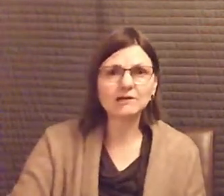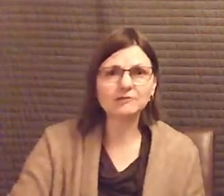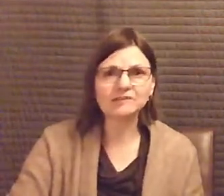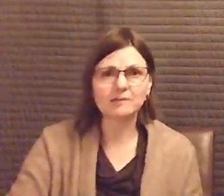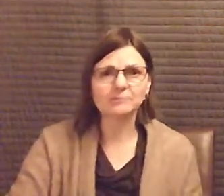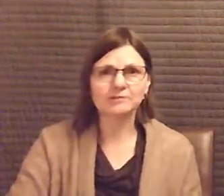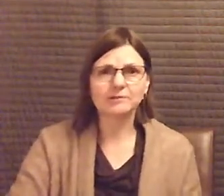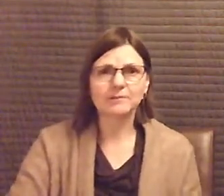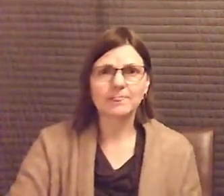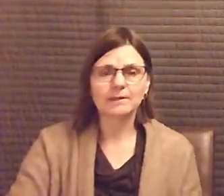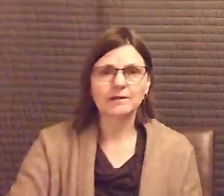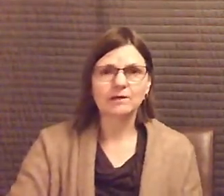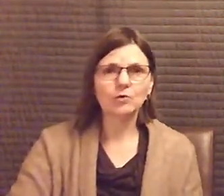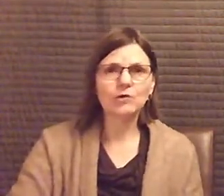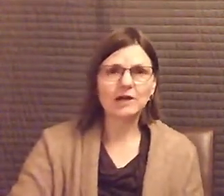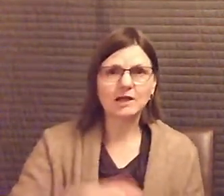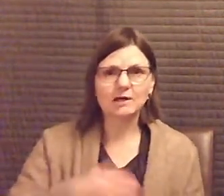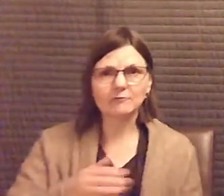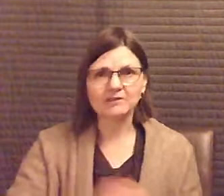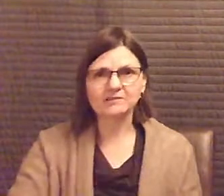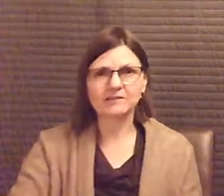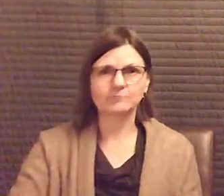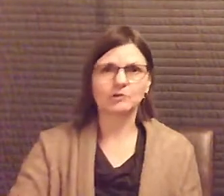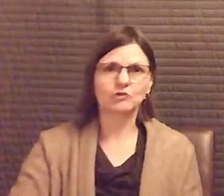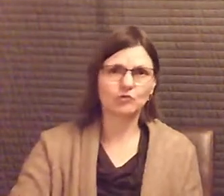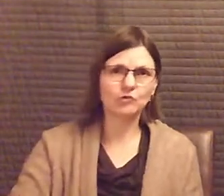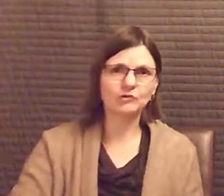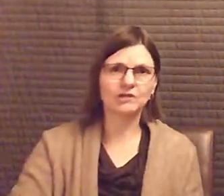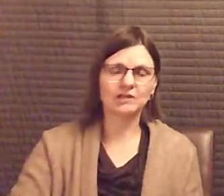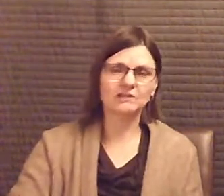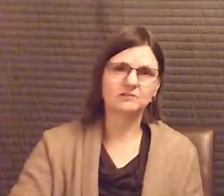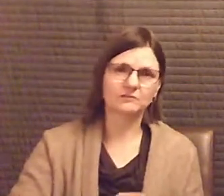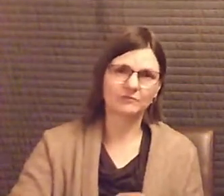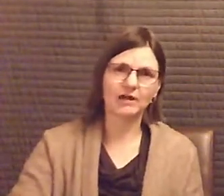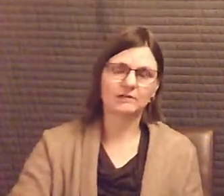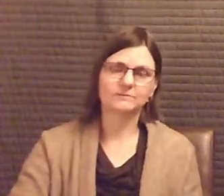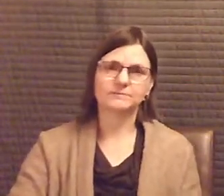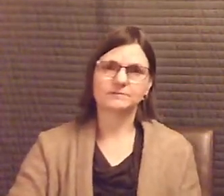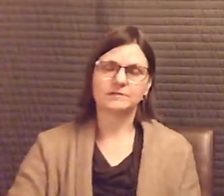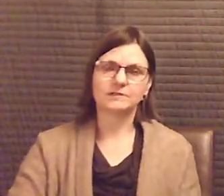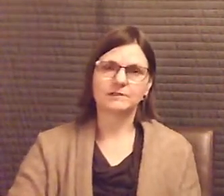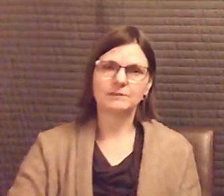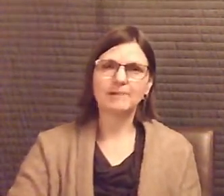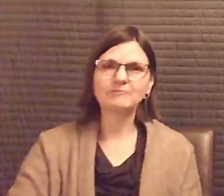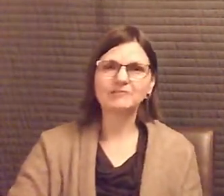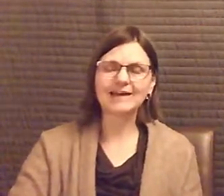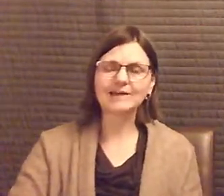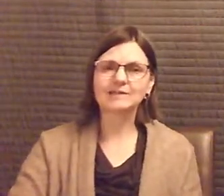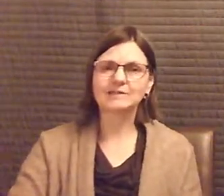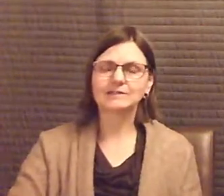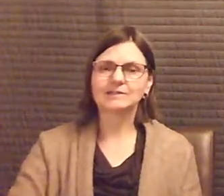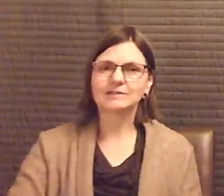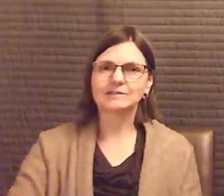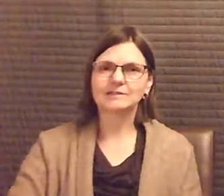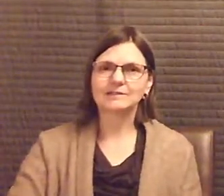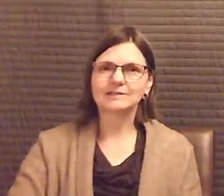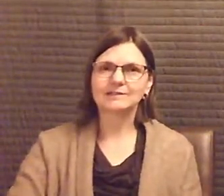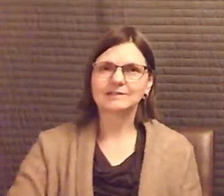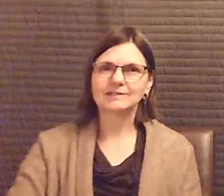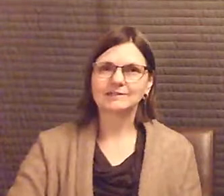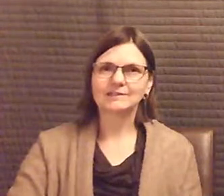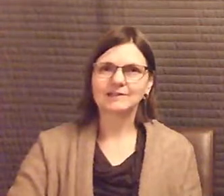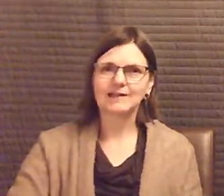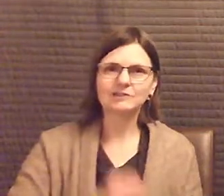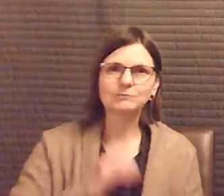hoe lang je ogen vis ben je dubbel kruisje naar in hoe lang je al gevist hebt zonder iets te van dat idee maar vandaag zal ik een soepele